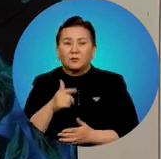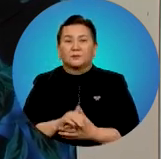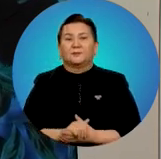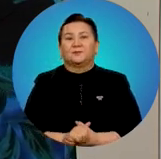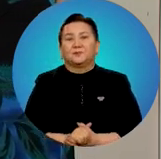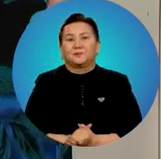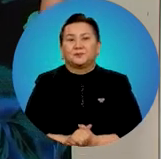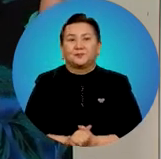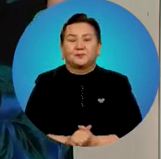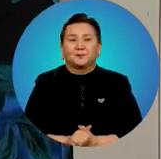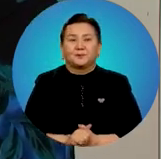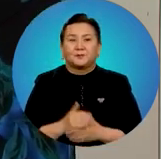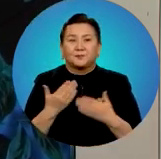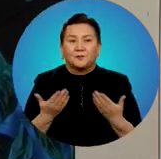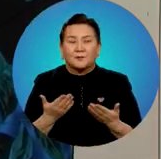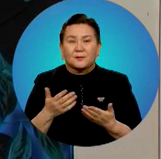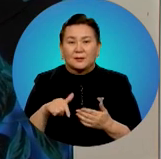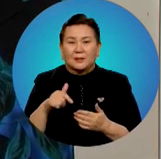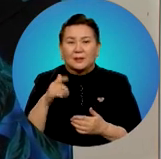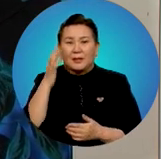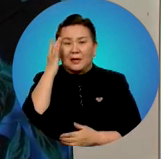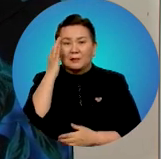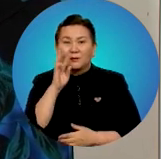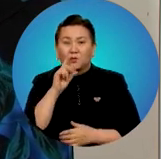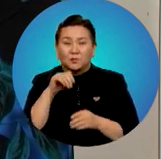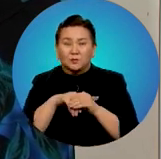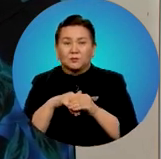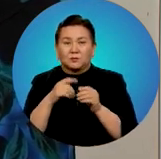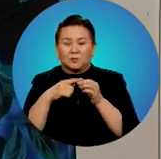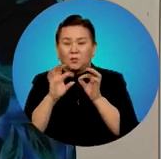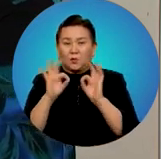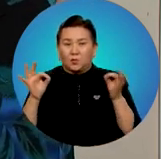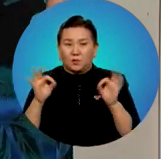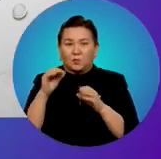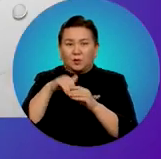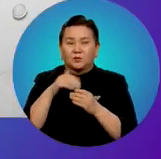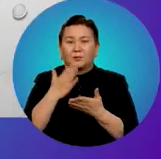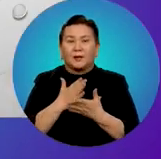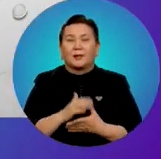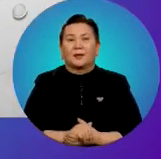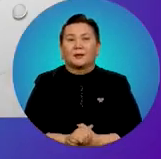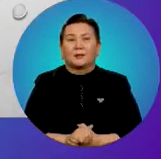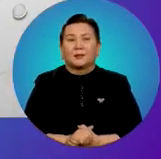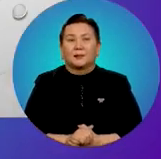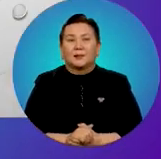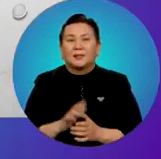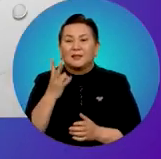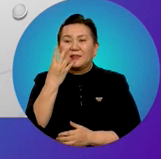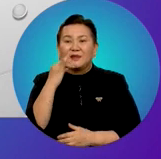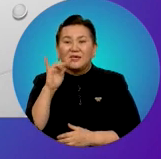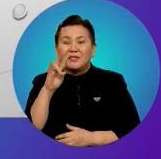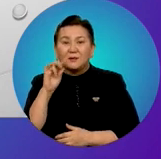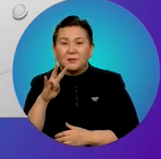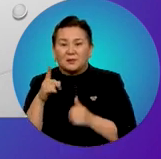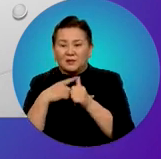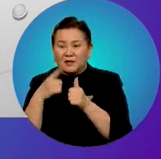нөлөөтэй байна гэсэн санааг ялангуяа 79 цаазын тавцан гэсэн эсэнд бол тодорхой өгүүлсэн байгаа. За мэдээж нийлмэл үг, нэр томьёоны үг